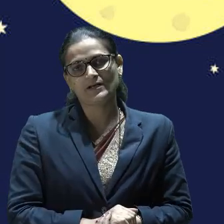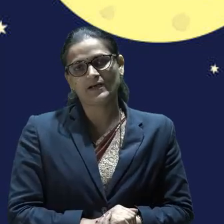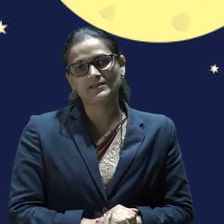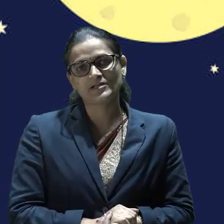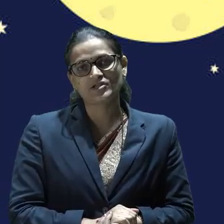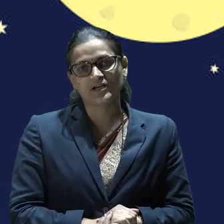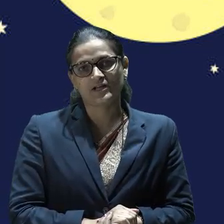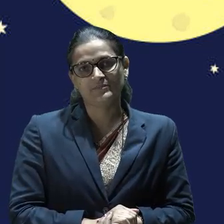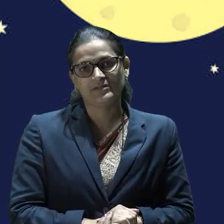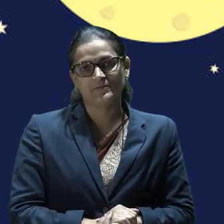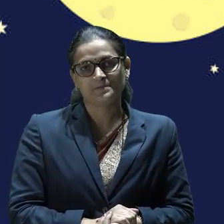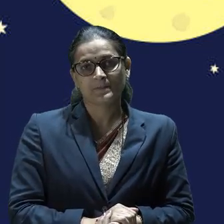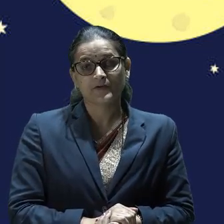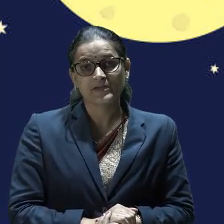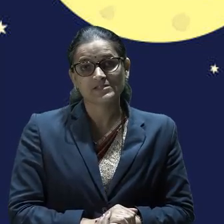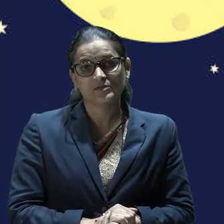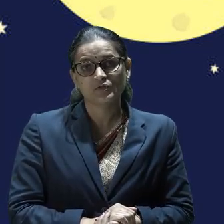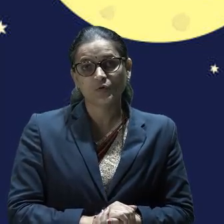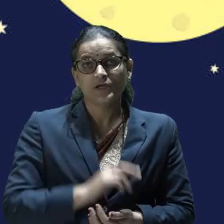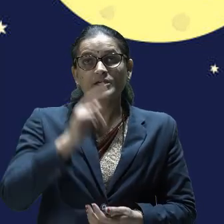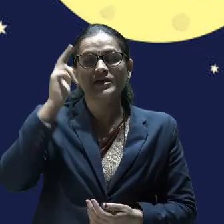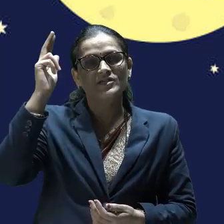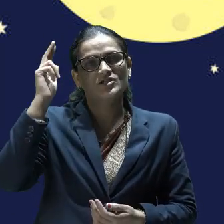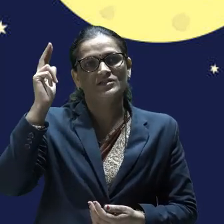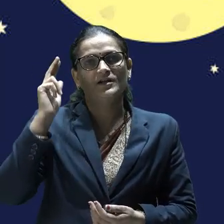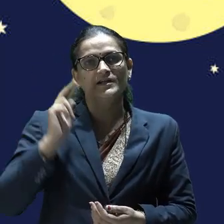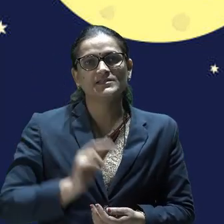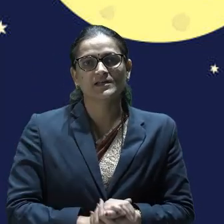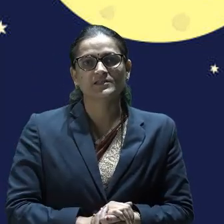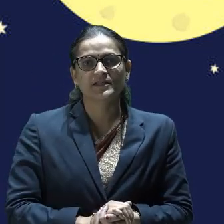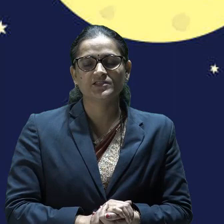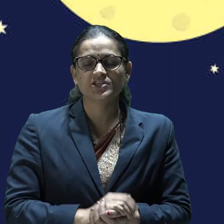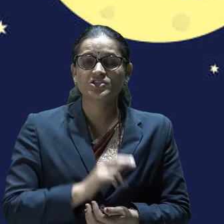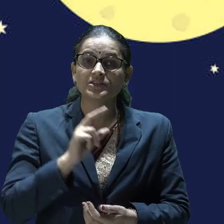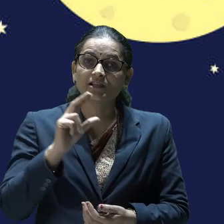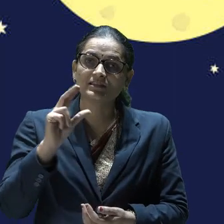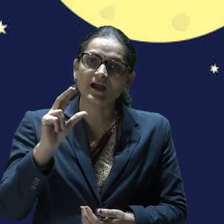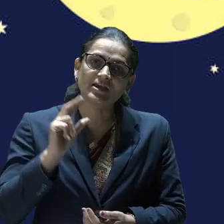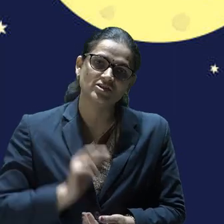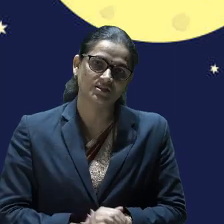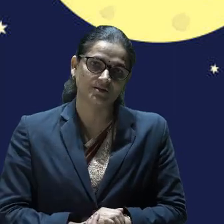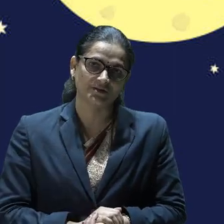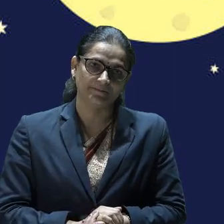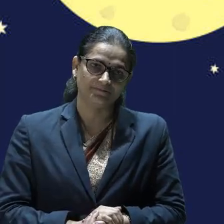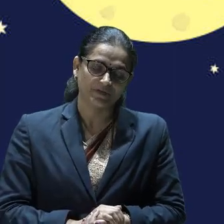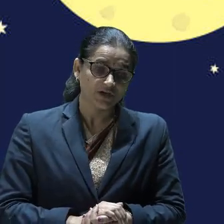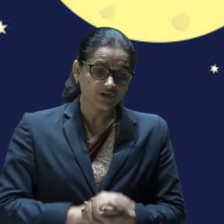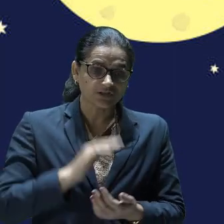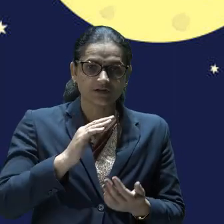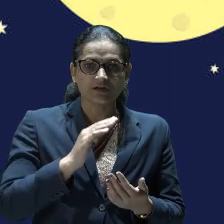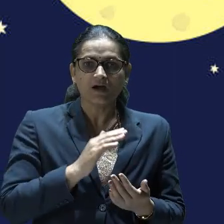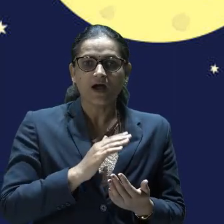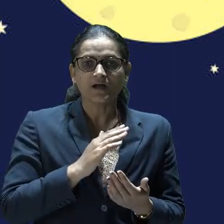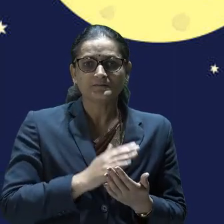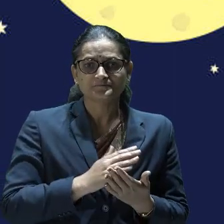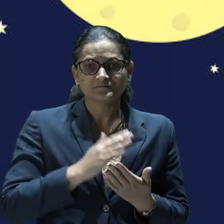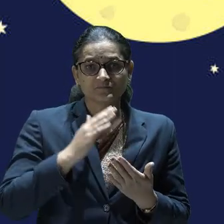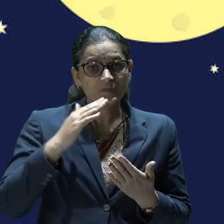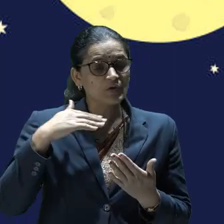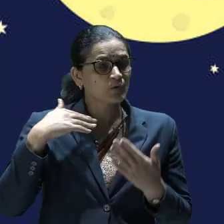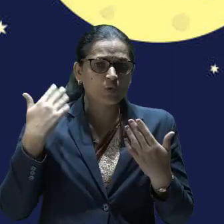त्यांच्याकडूनही कवीला काहीतरी शिकायला मिळतं। कवी असं म्हणतो की हे चंद्र आणि चांदणे, जी शीतलता आहे चंद्रामध्ये, चंद्र